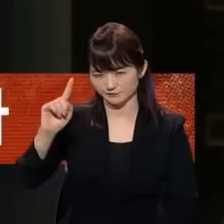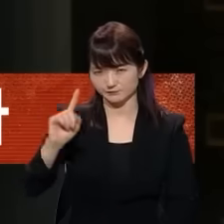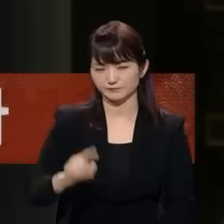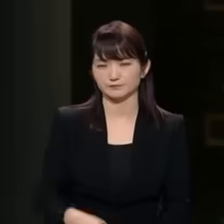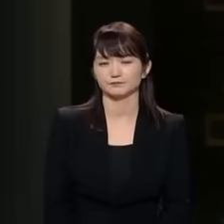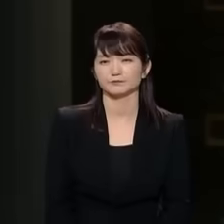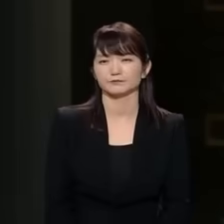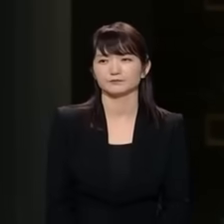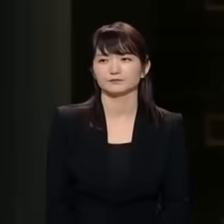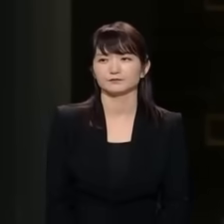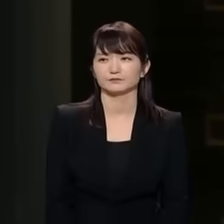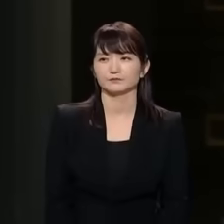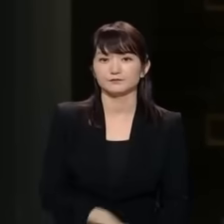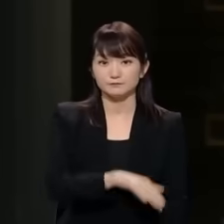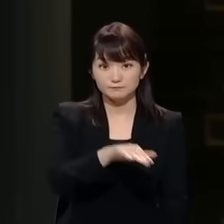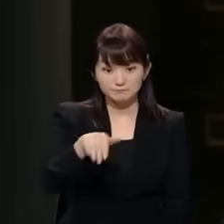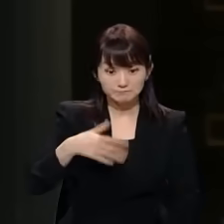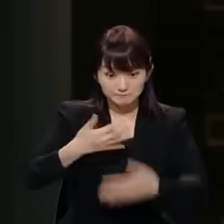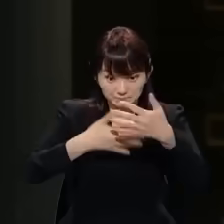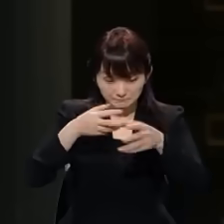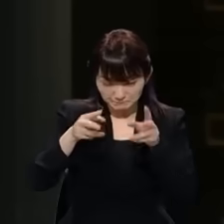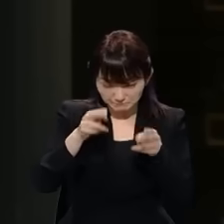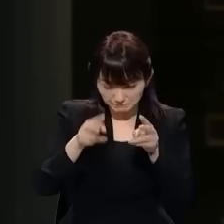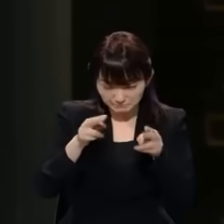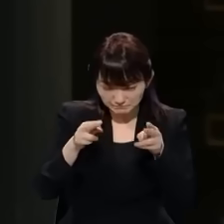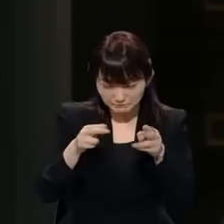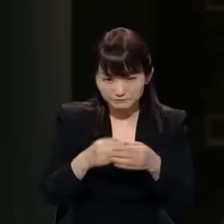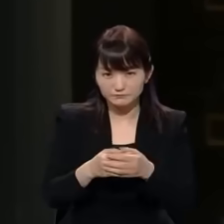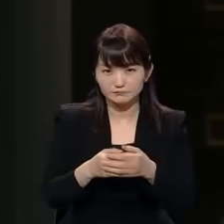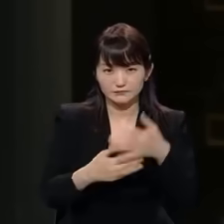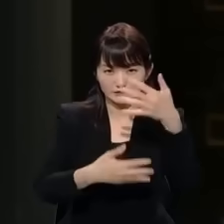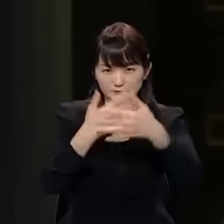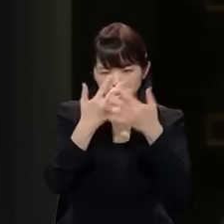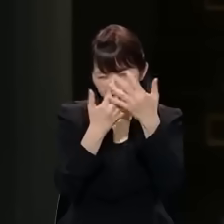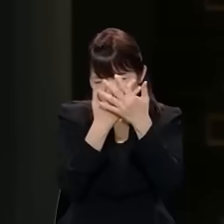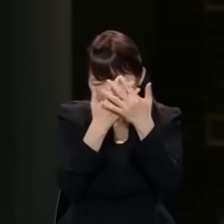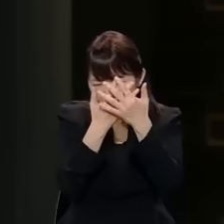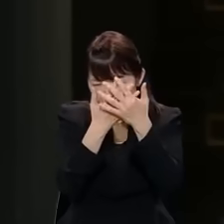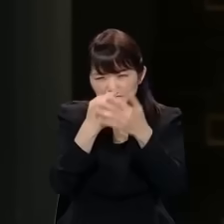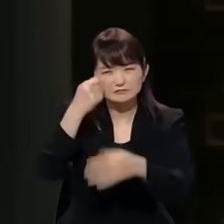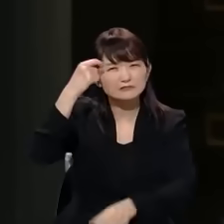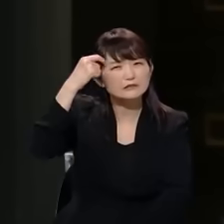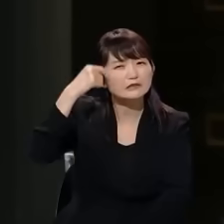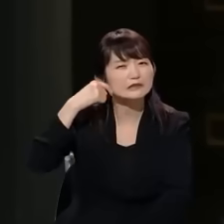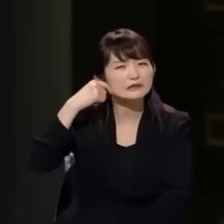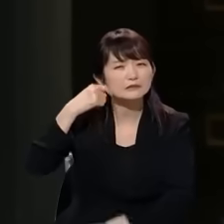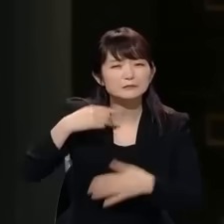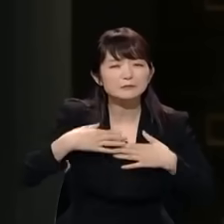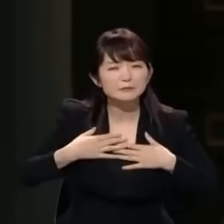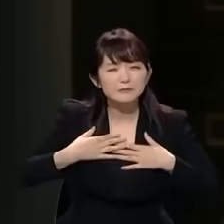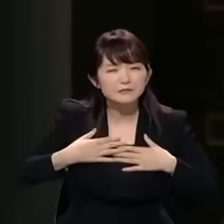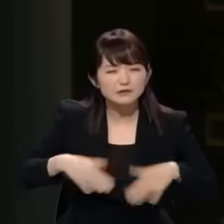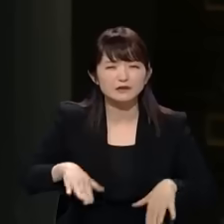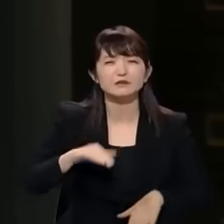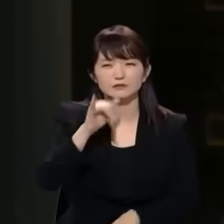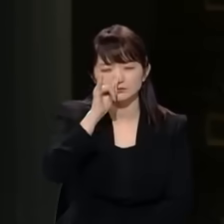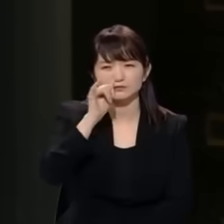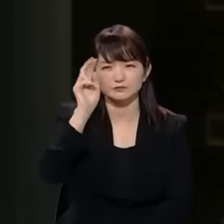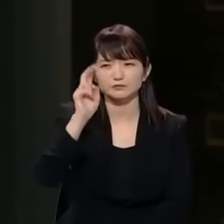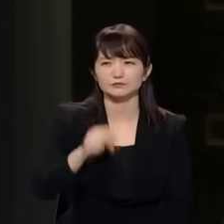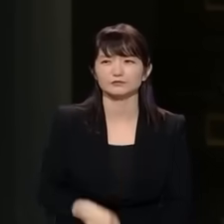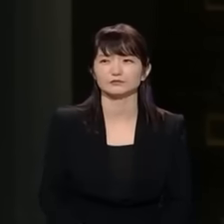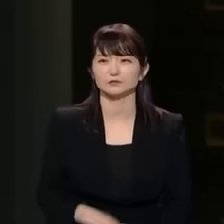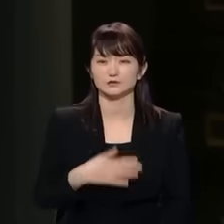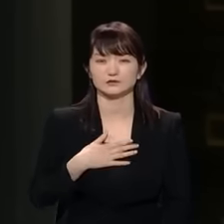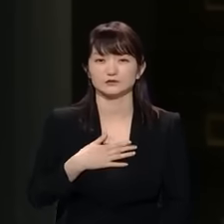이게 저희가 이제 영상을 편집을 해서 블러를 세게 치고 해서 그 느낌이 좀 덜 전달이 되실 것 같은데 저는